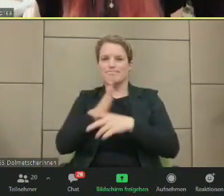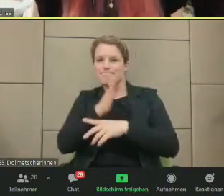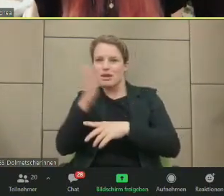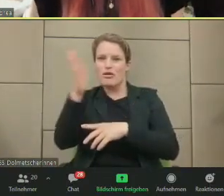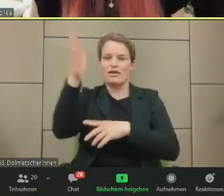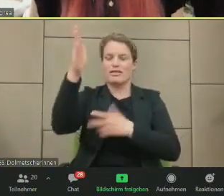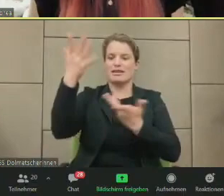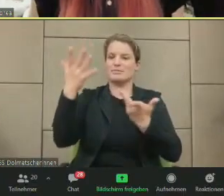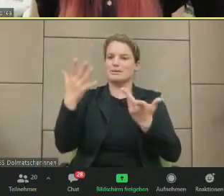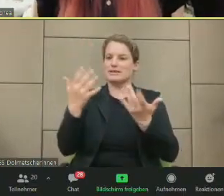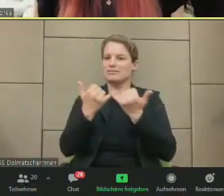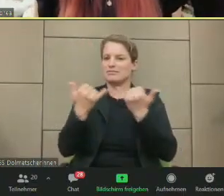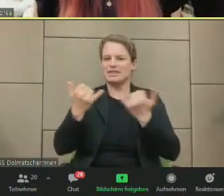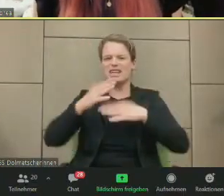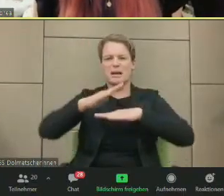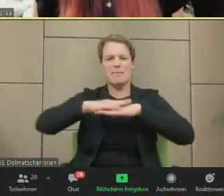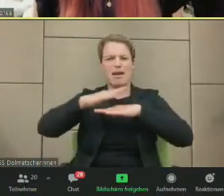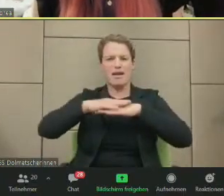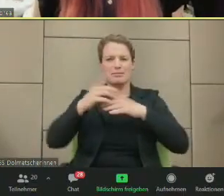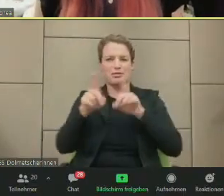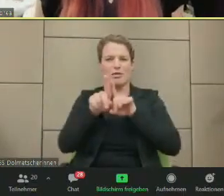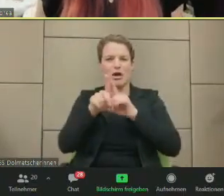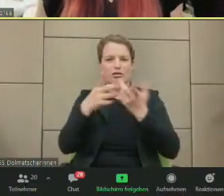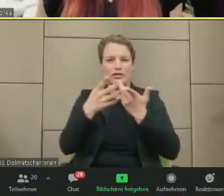Jede Plattform hat auch eine Lernkurve.